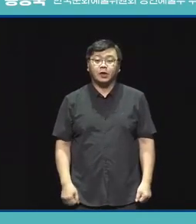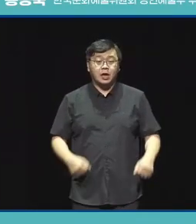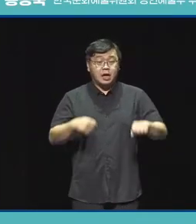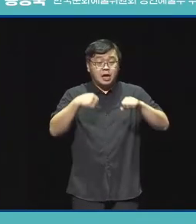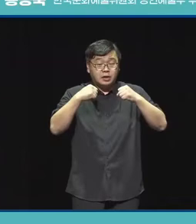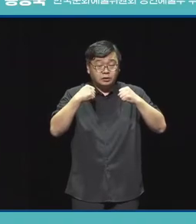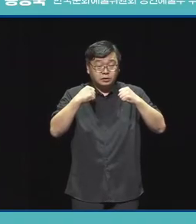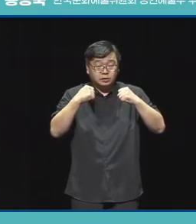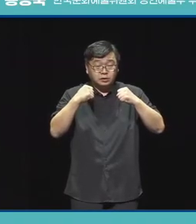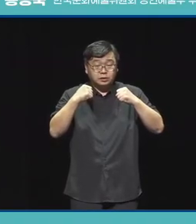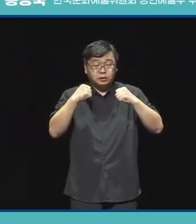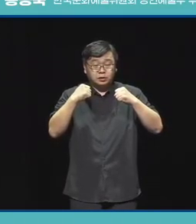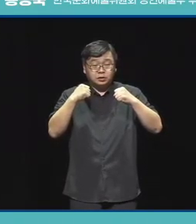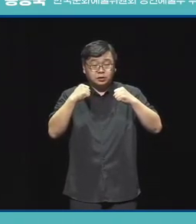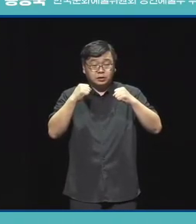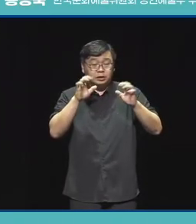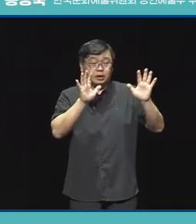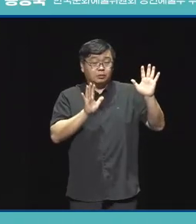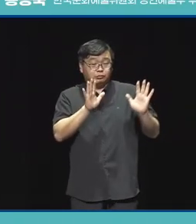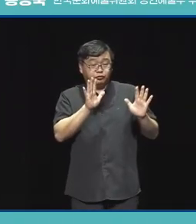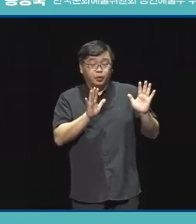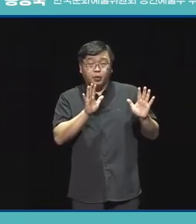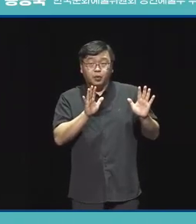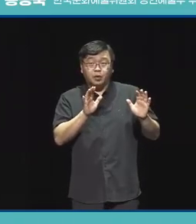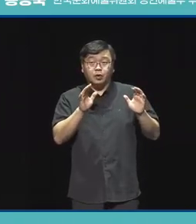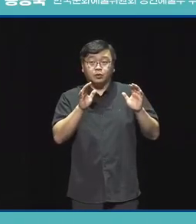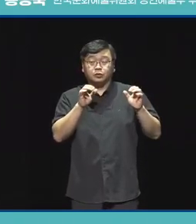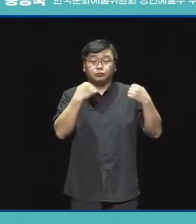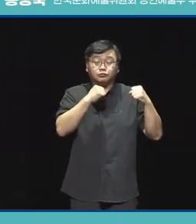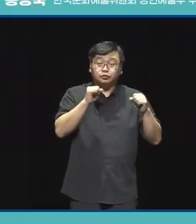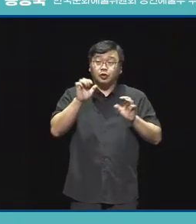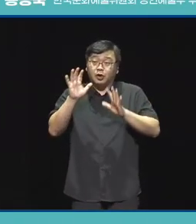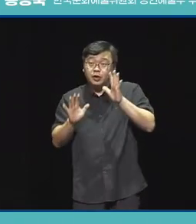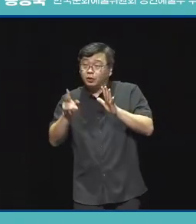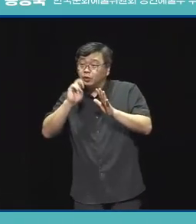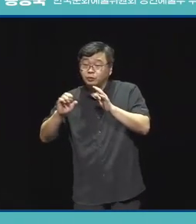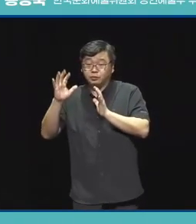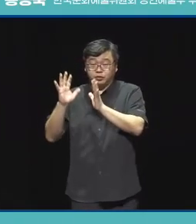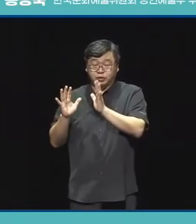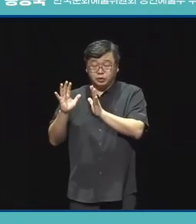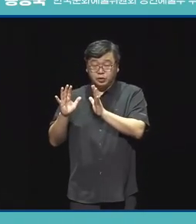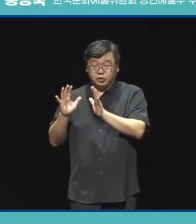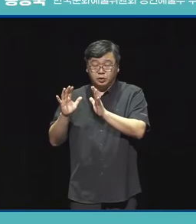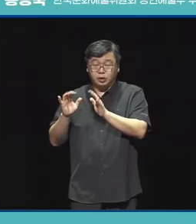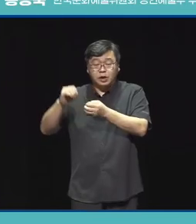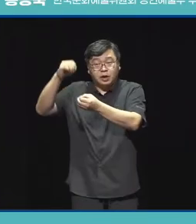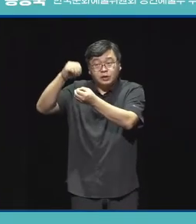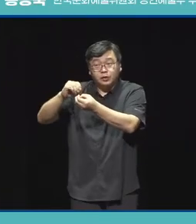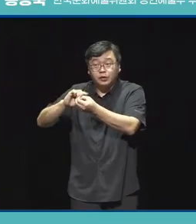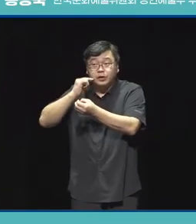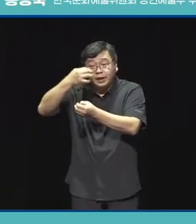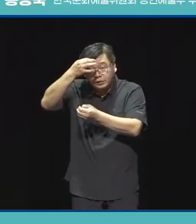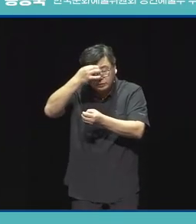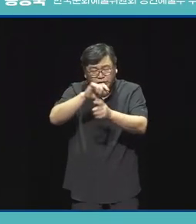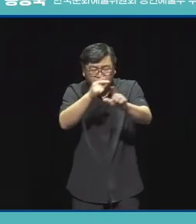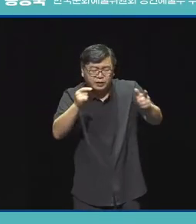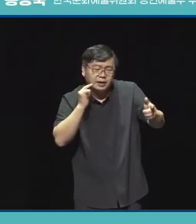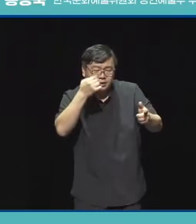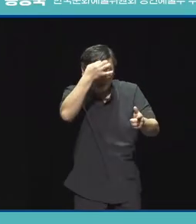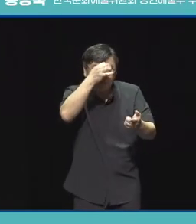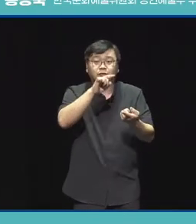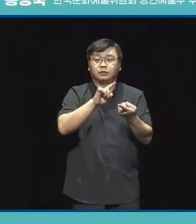연극 창작 뮤지컬 무용 음악 상자 오페라를 포함하고 있고요 전통예술 그 다음에 공연 예술을 기반으로 하는 다원예술까지